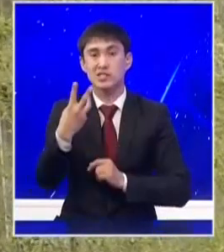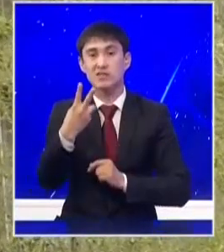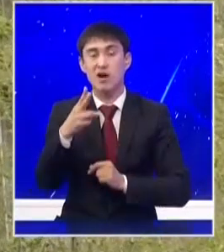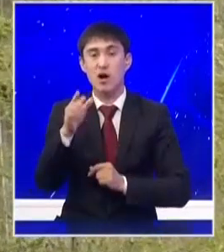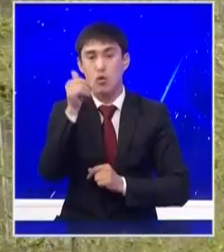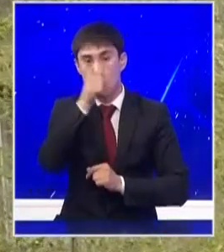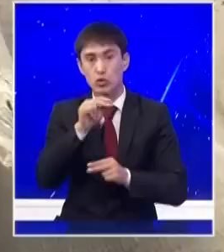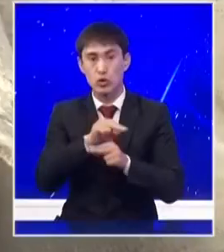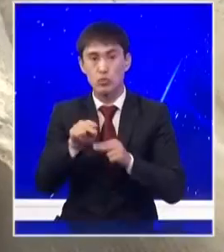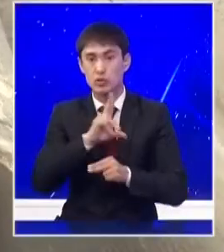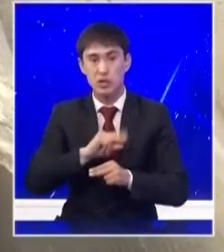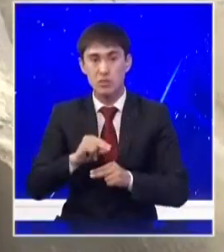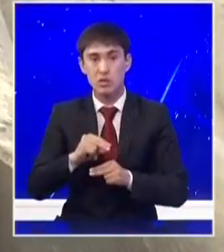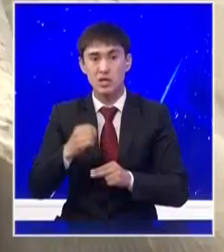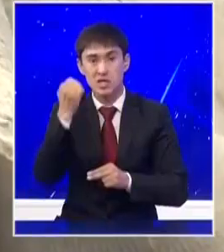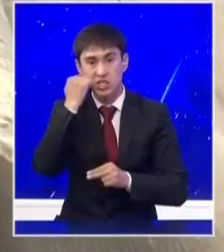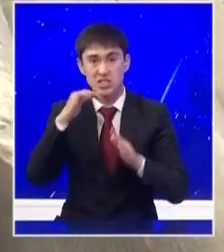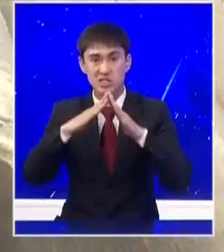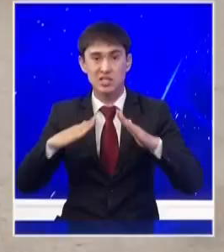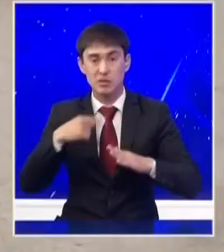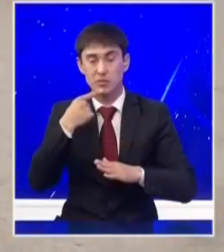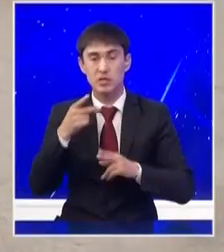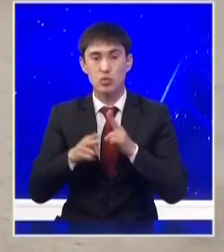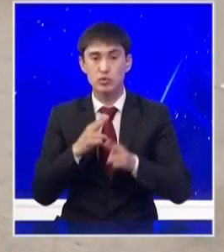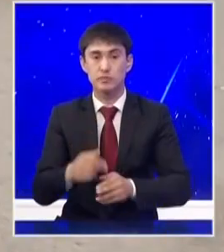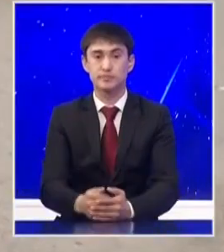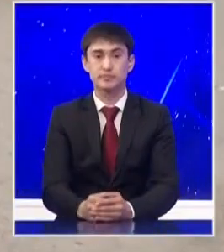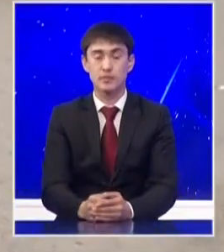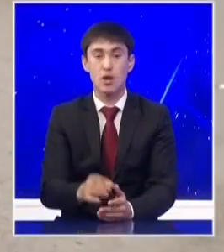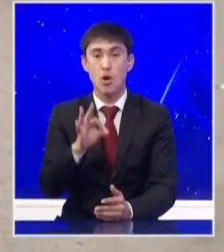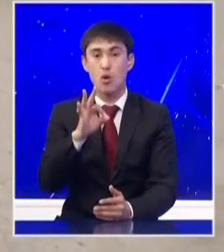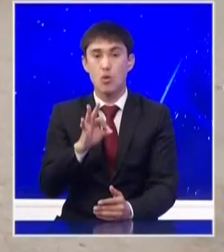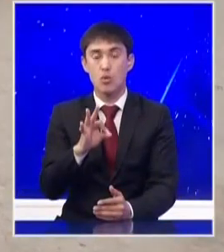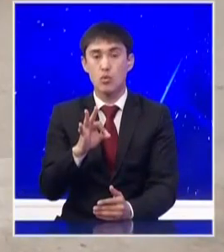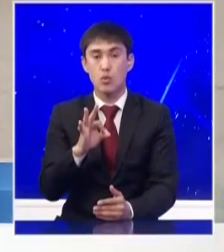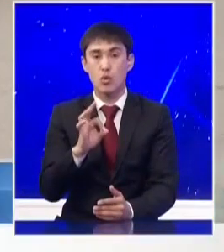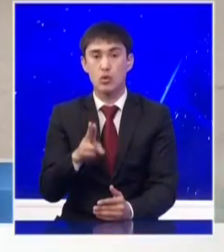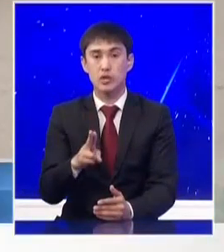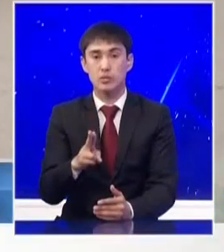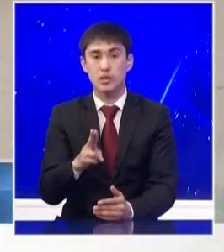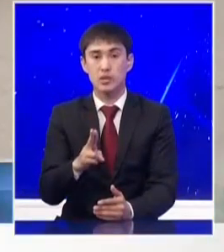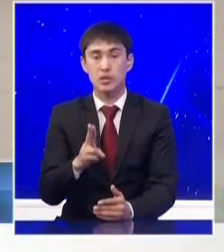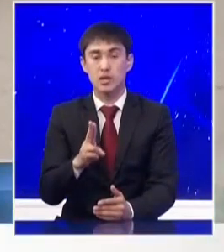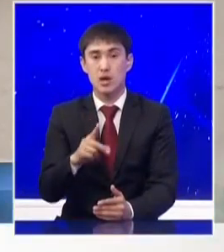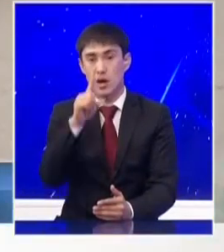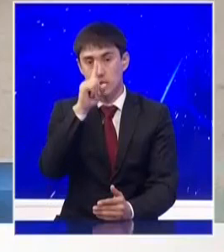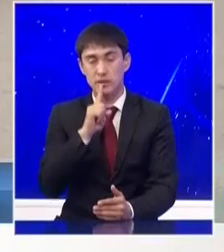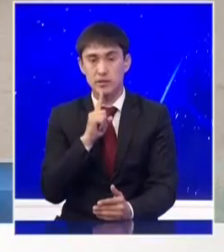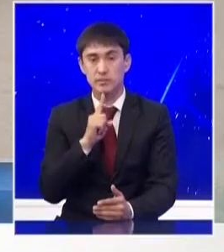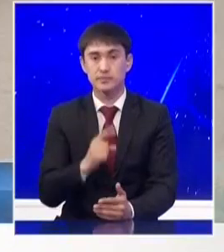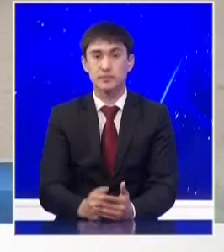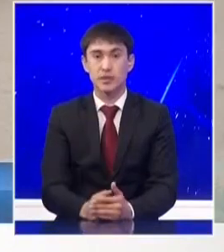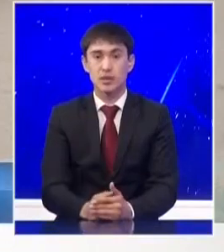жөндеу жасалмаған үйдің шатыры әбден ескірген деп қынжылады. Қазан айынан бері шатыр мәселесімен алысып келеміз. Кейде